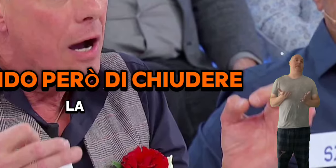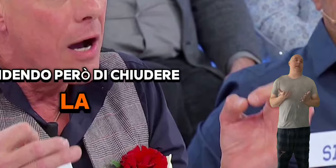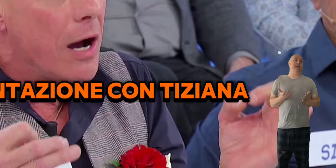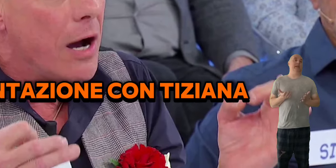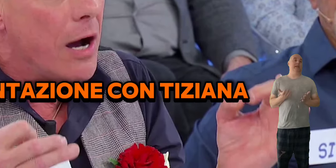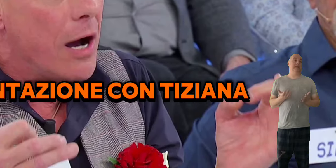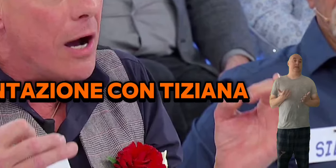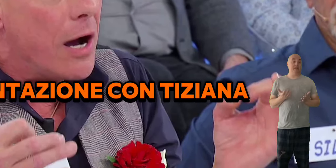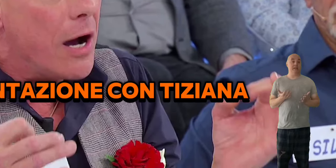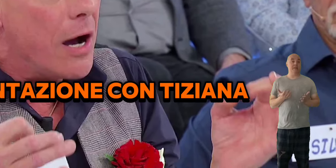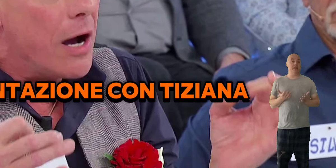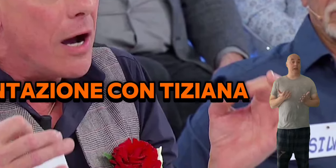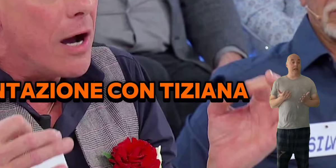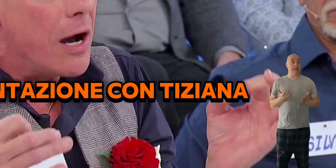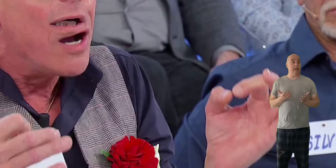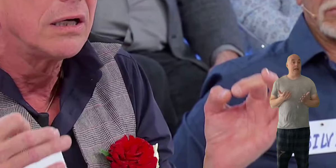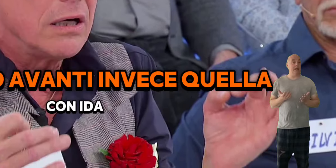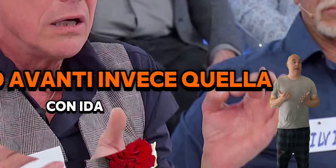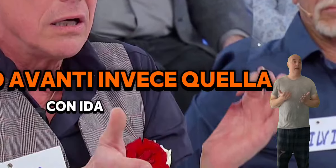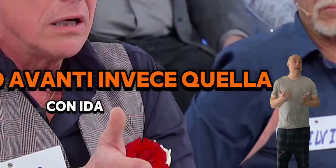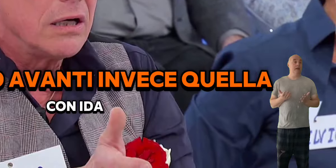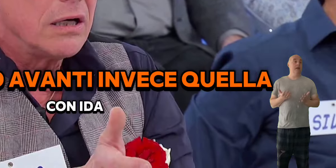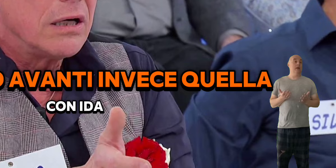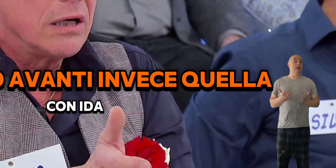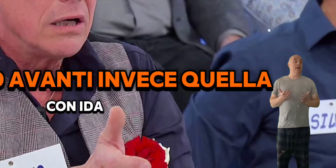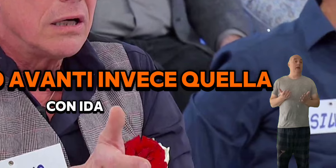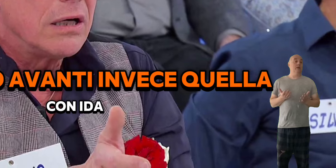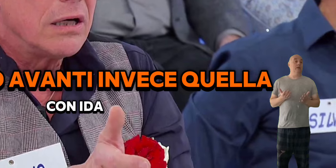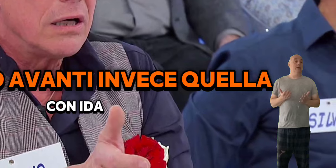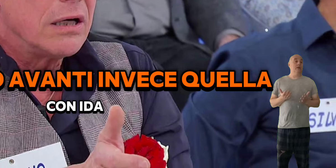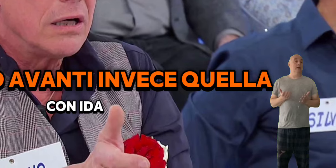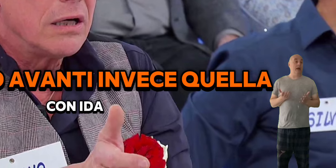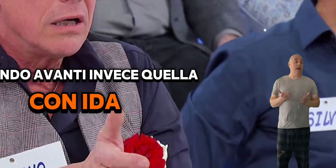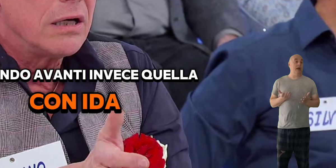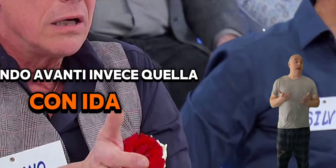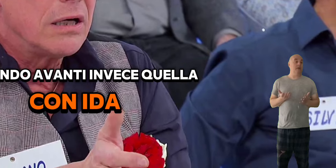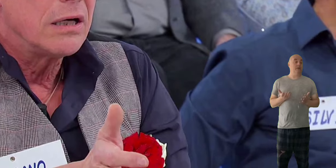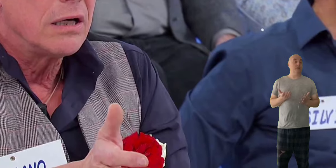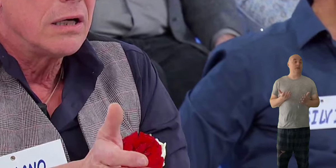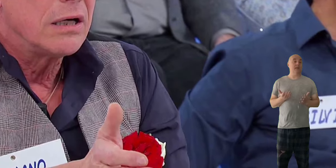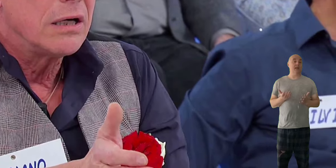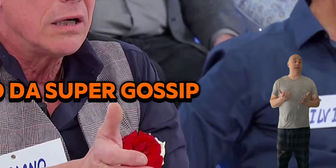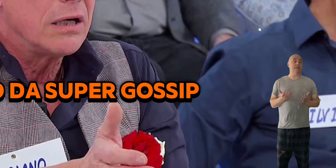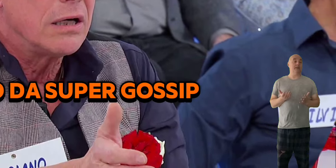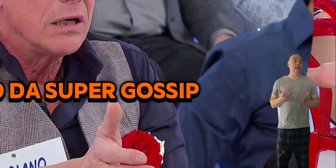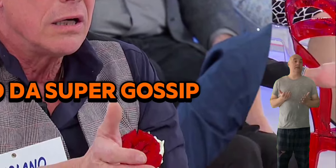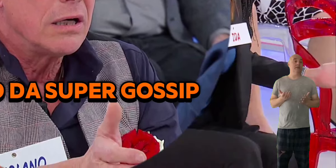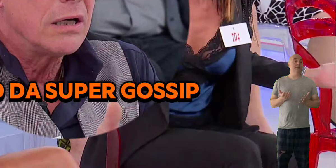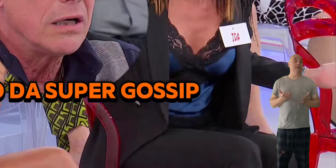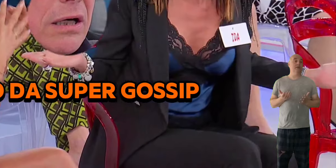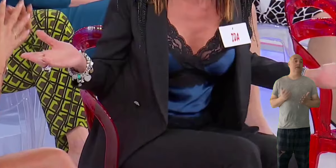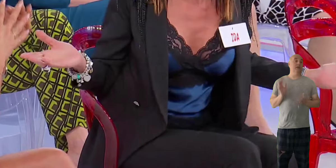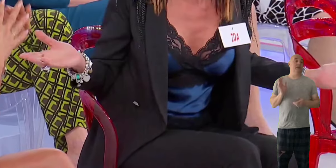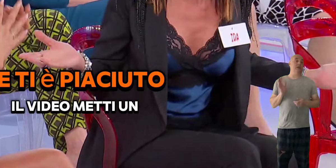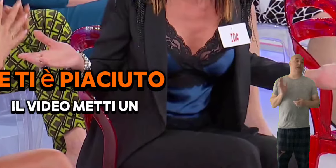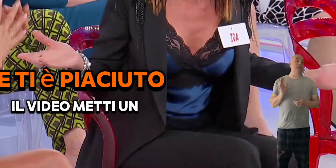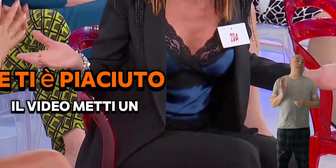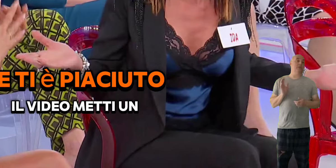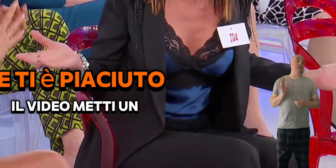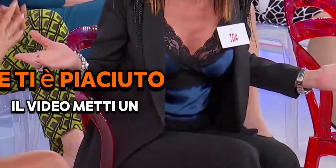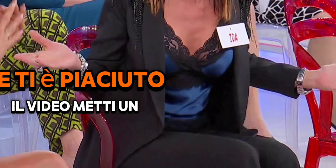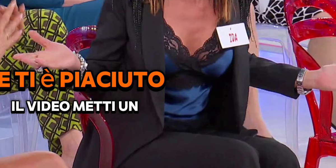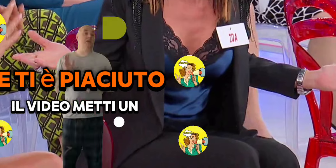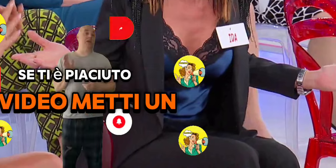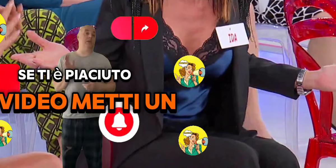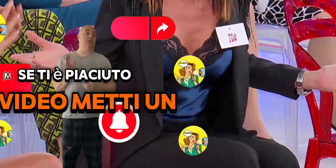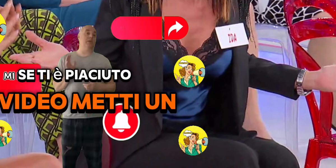chiudere la frequentazione con Tiziana portando avanti invece quella con Ida Ciao da super gossip se ti